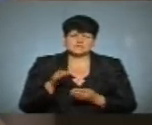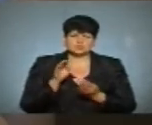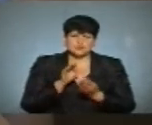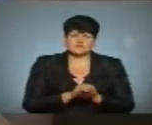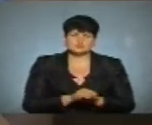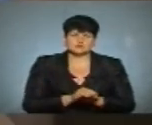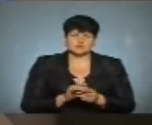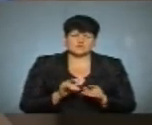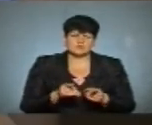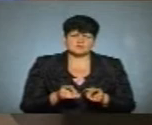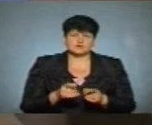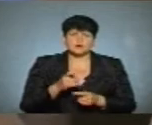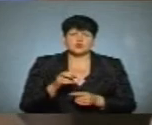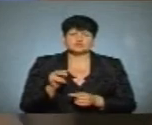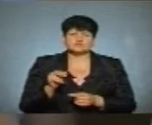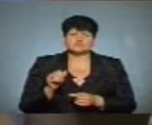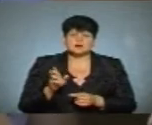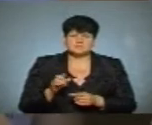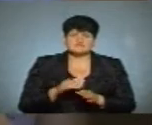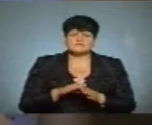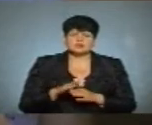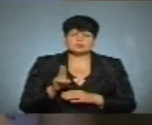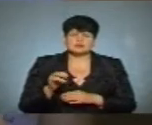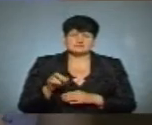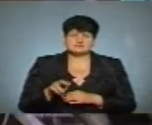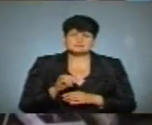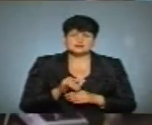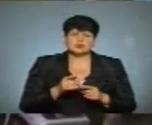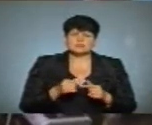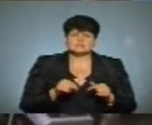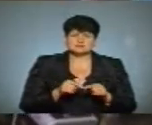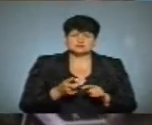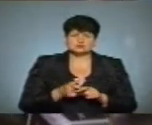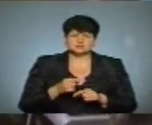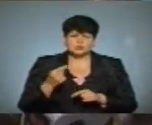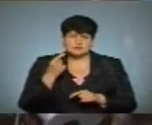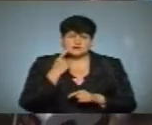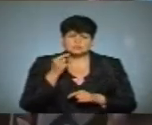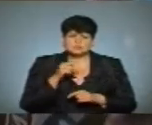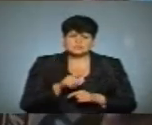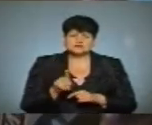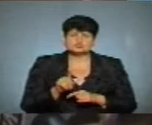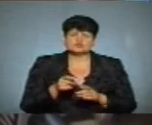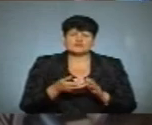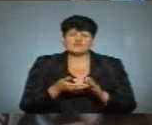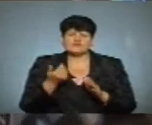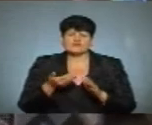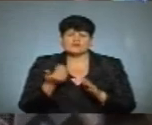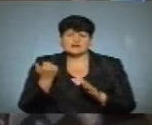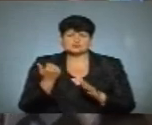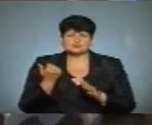ув'язнення, хоча б виконавцям і організатору. Дуже образило те, що виключили